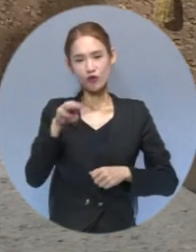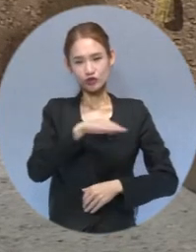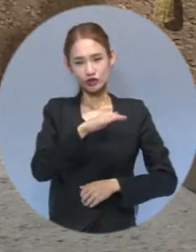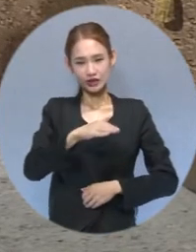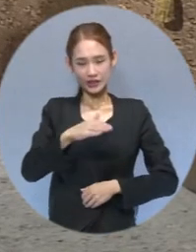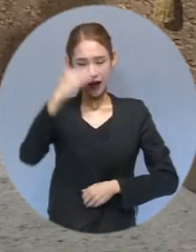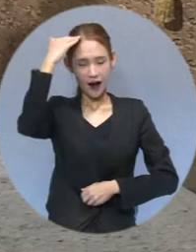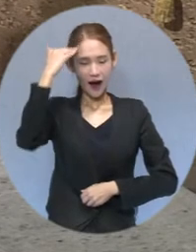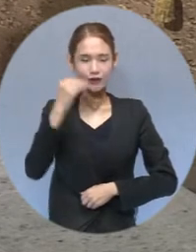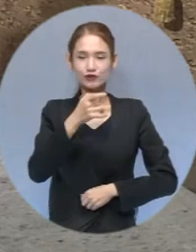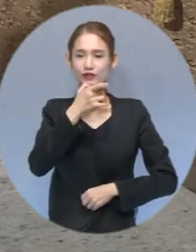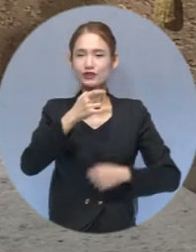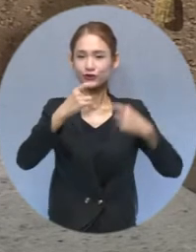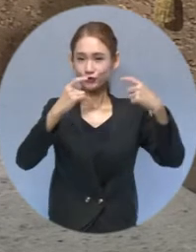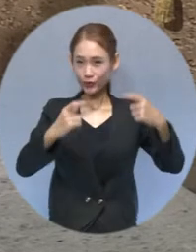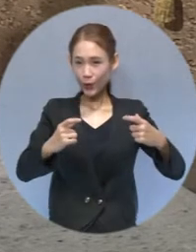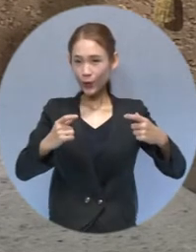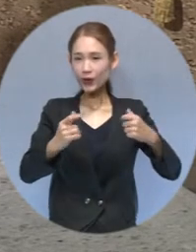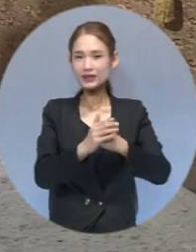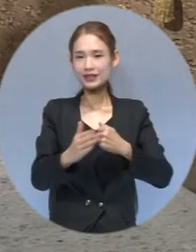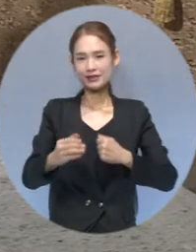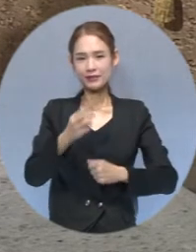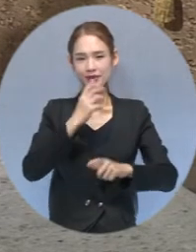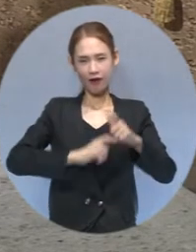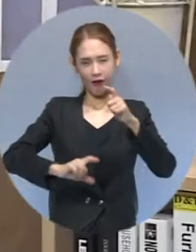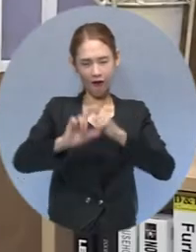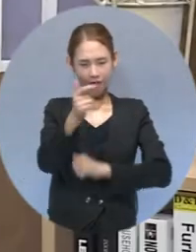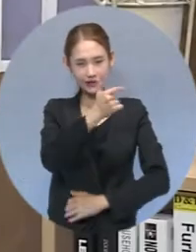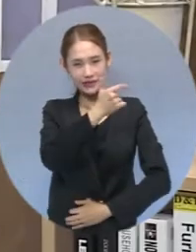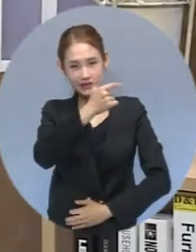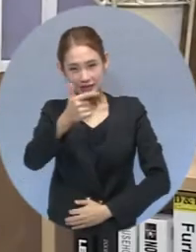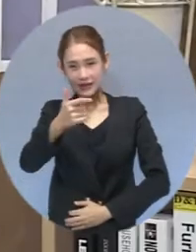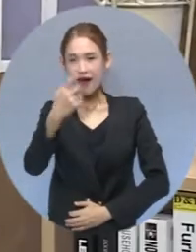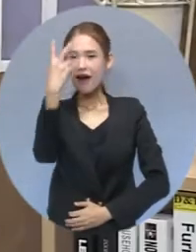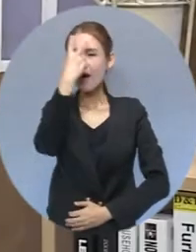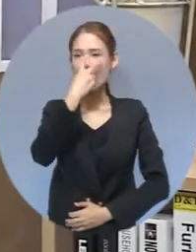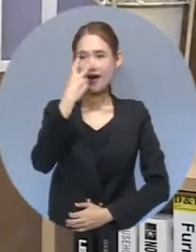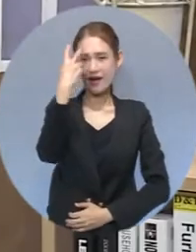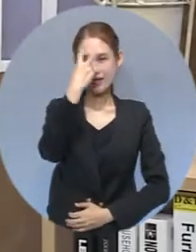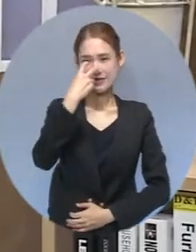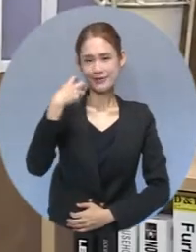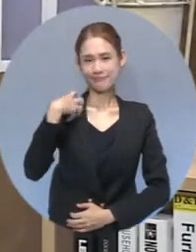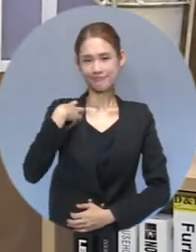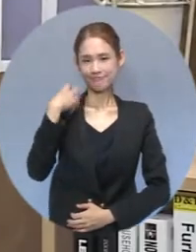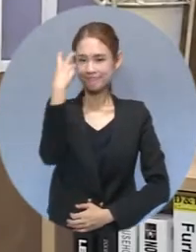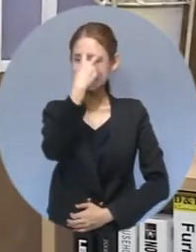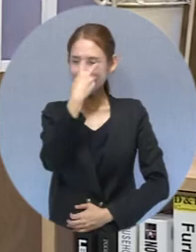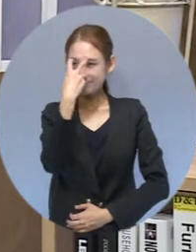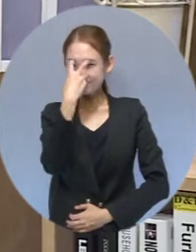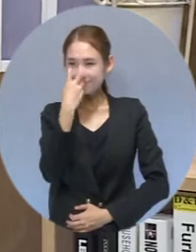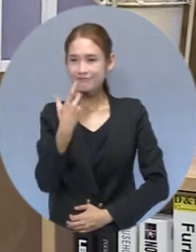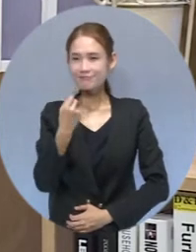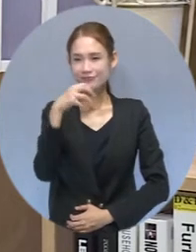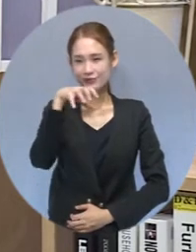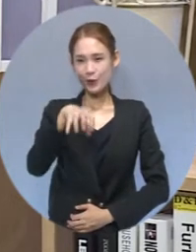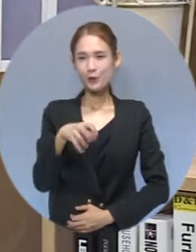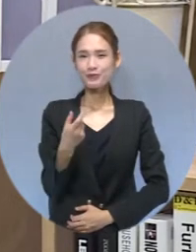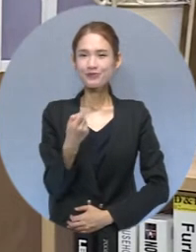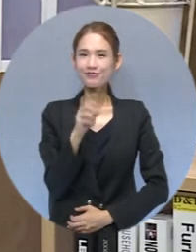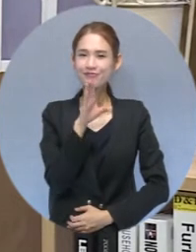보니까 서울시뿐만 아니라 이런 더 크게 관리를 하고 또 돌보는 그런 곳이라고 할 수